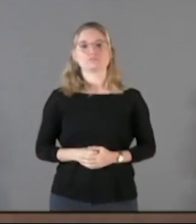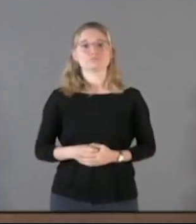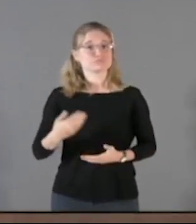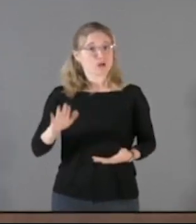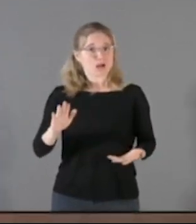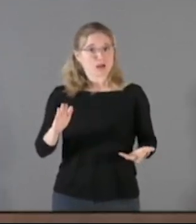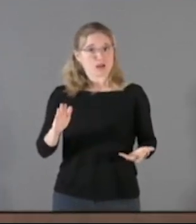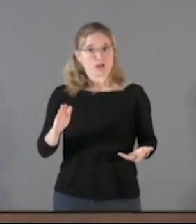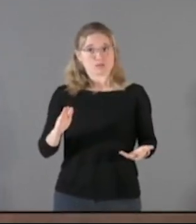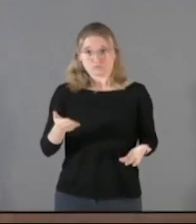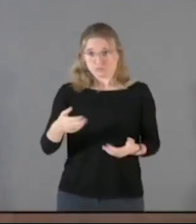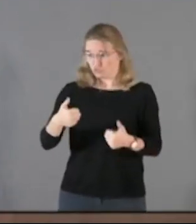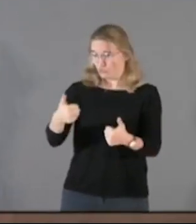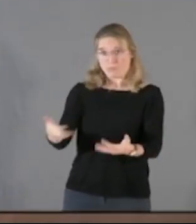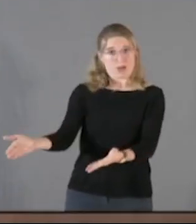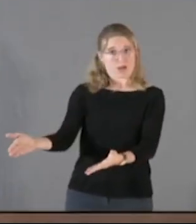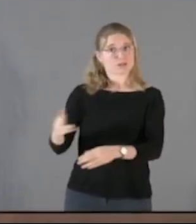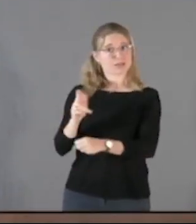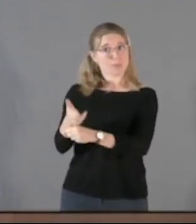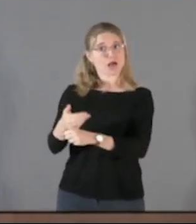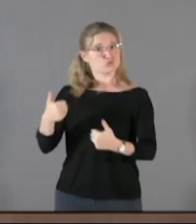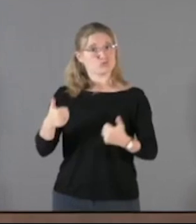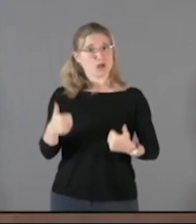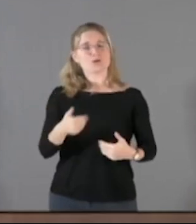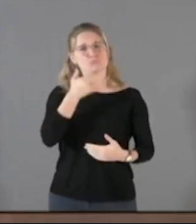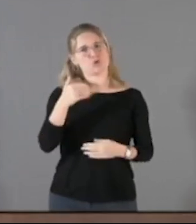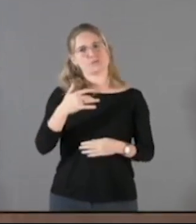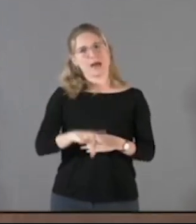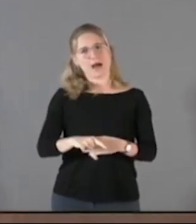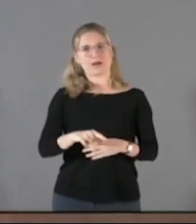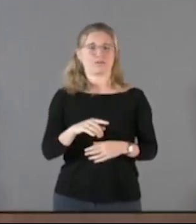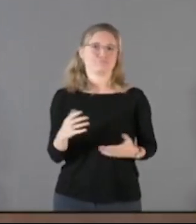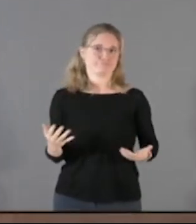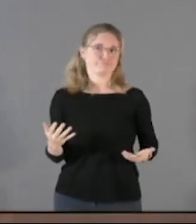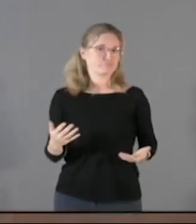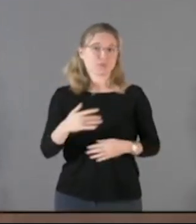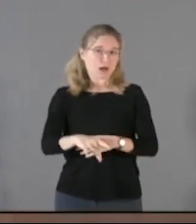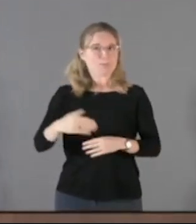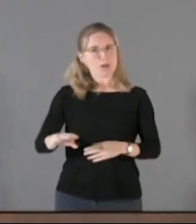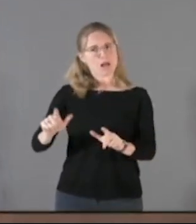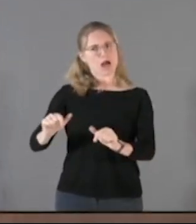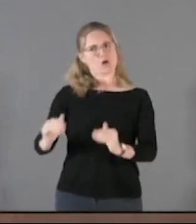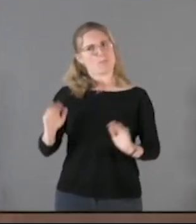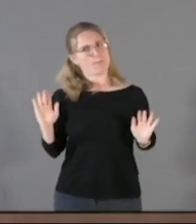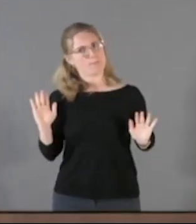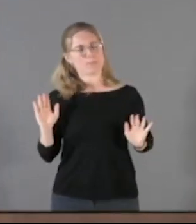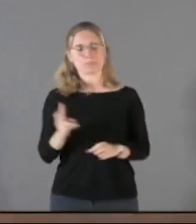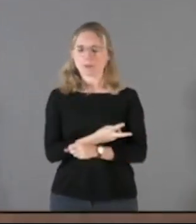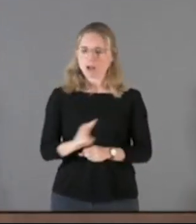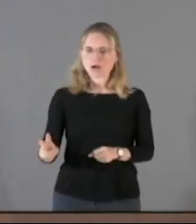bienvenu. C'est le bienvenu. Et mieux vaut tard que jamais. Allez. Et mieux vaut tard que jamais. Je vous